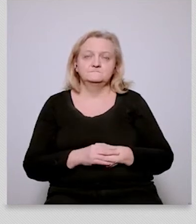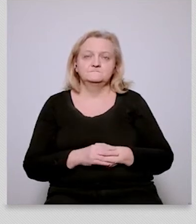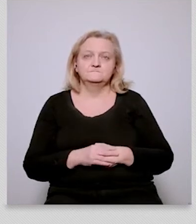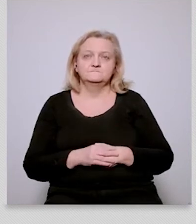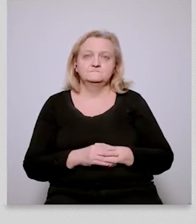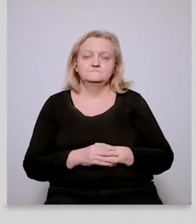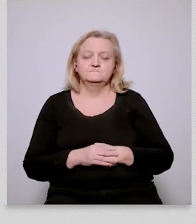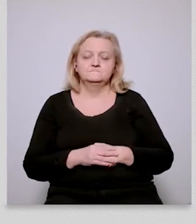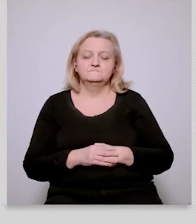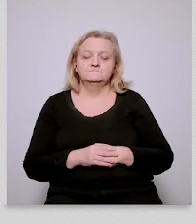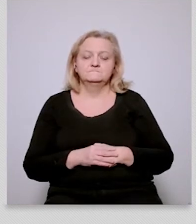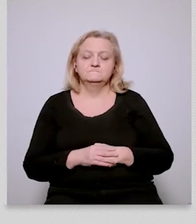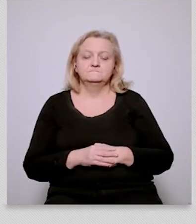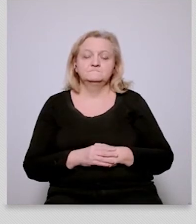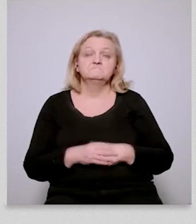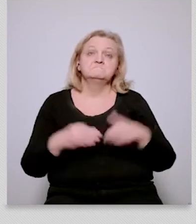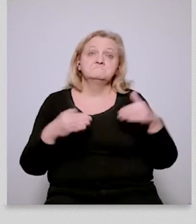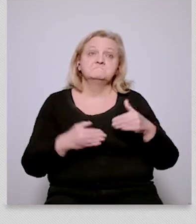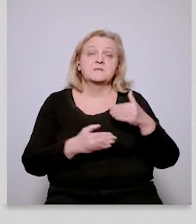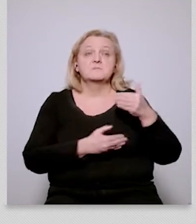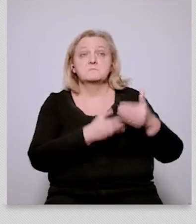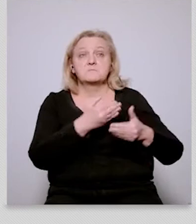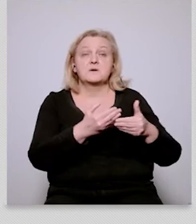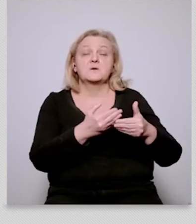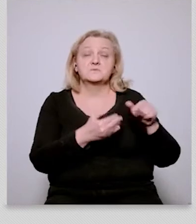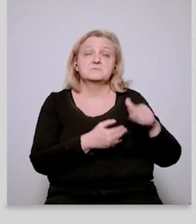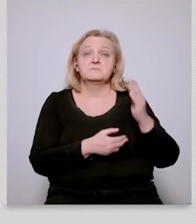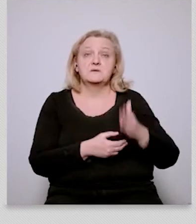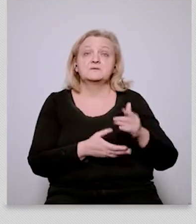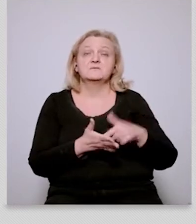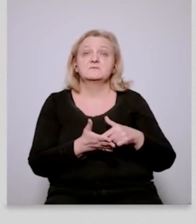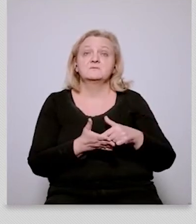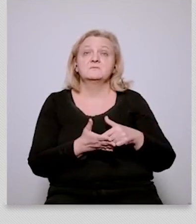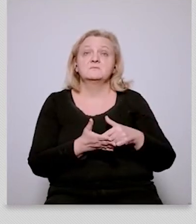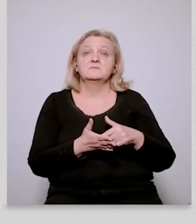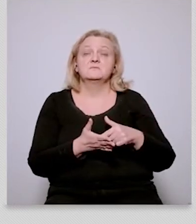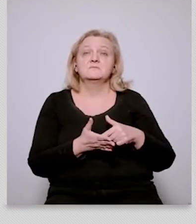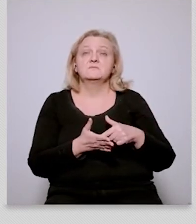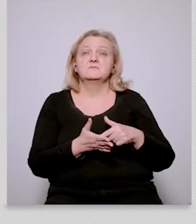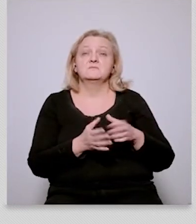że będą jakieś postępy jeżeli chodzi o ten pakiet jeżeli chodzi o 50-55